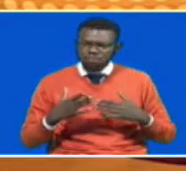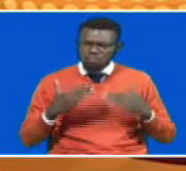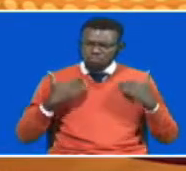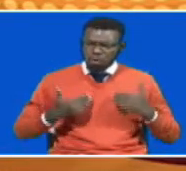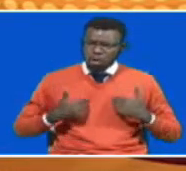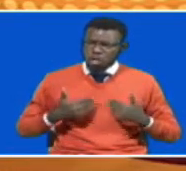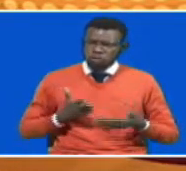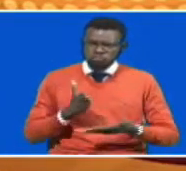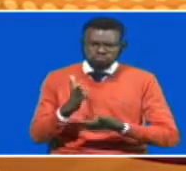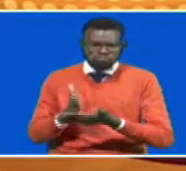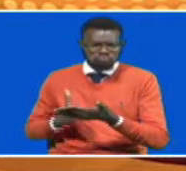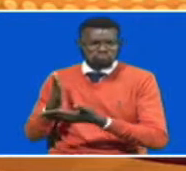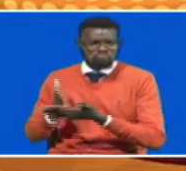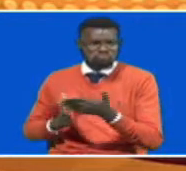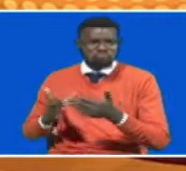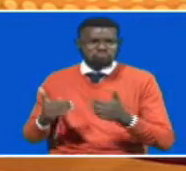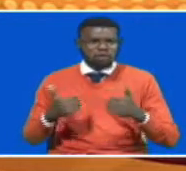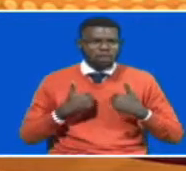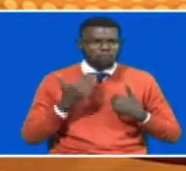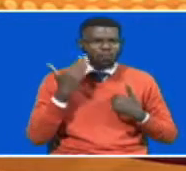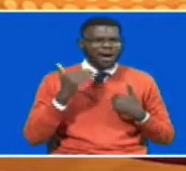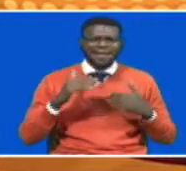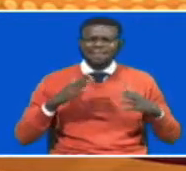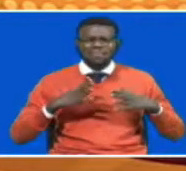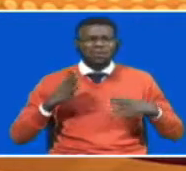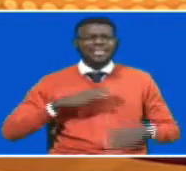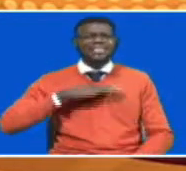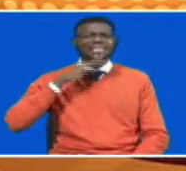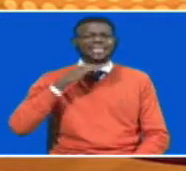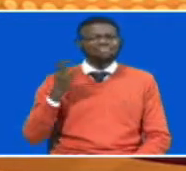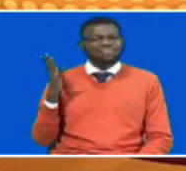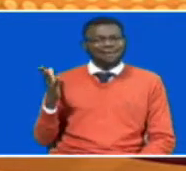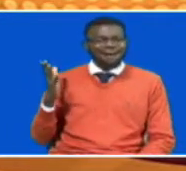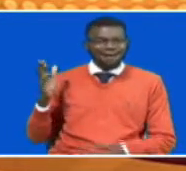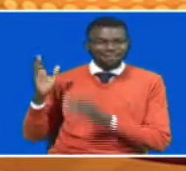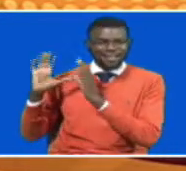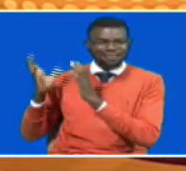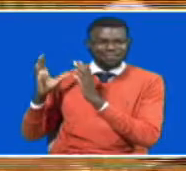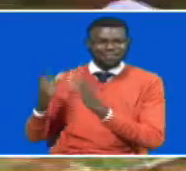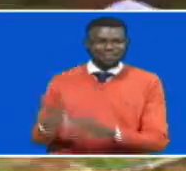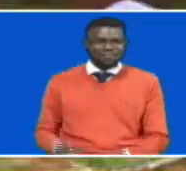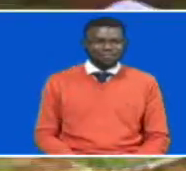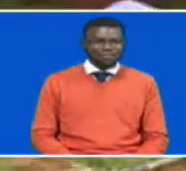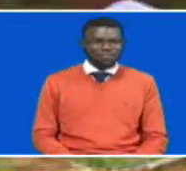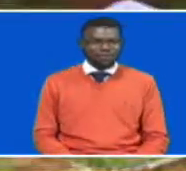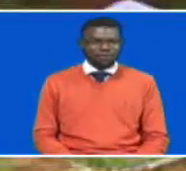vya wanadamu kufuatia maafa tata ya Shakahola, kaunti ya Kilifi.